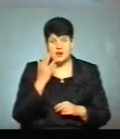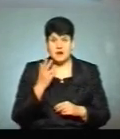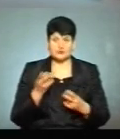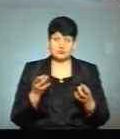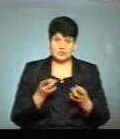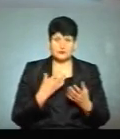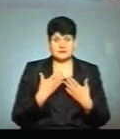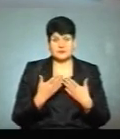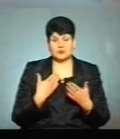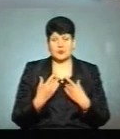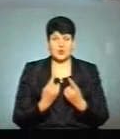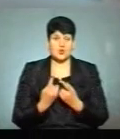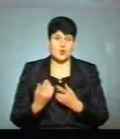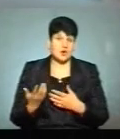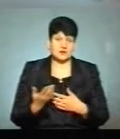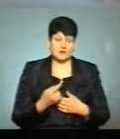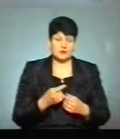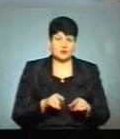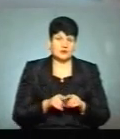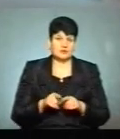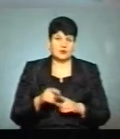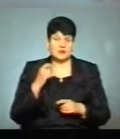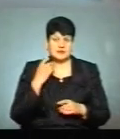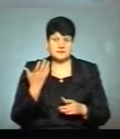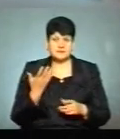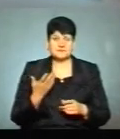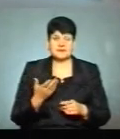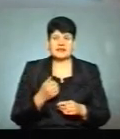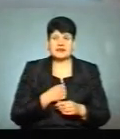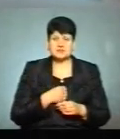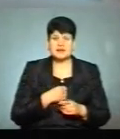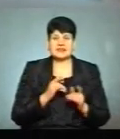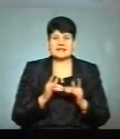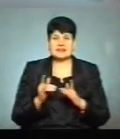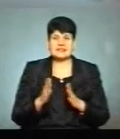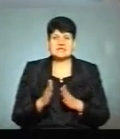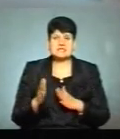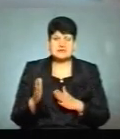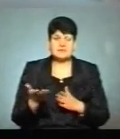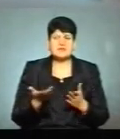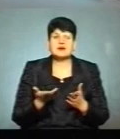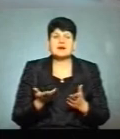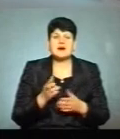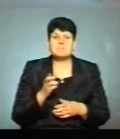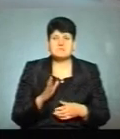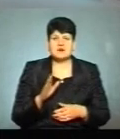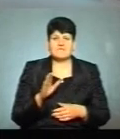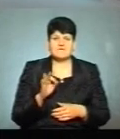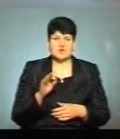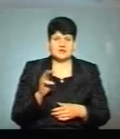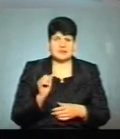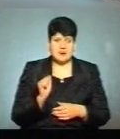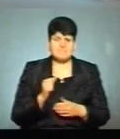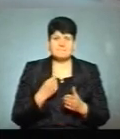потрібно, то спілкуватися з однолітками і з іншими. На жаль, інтернатна система, яка б вона